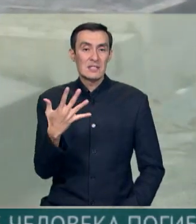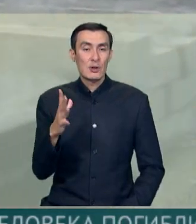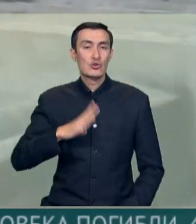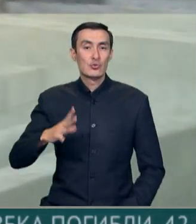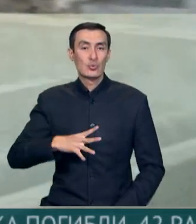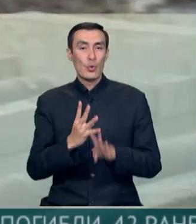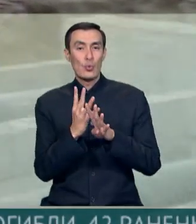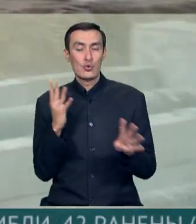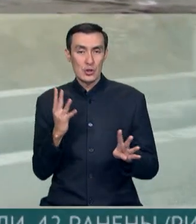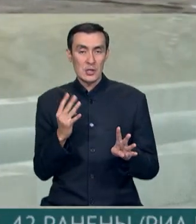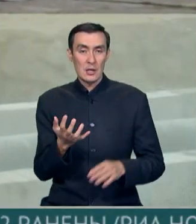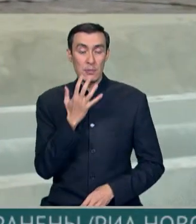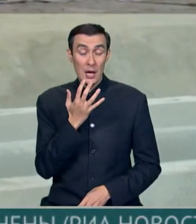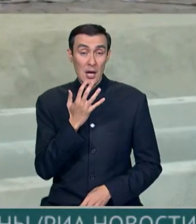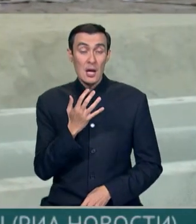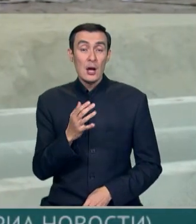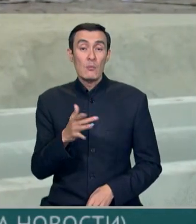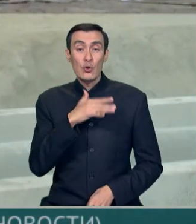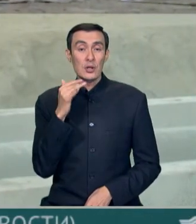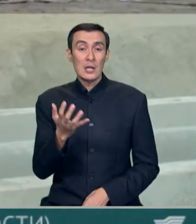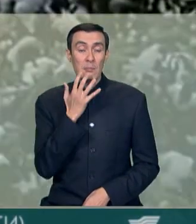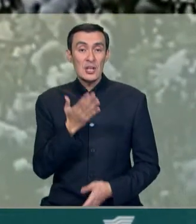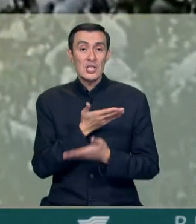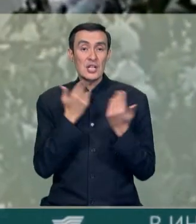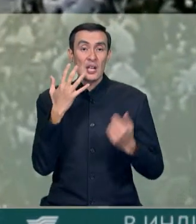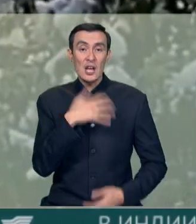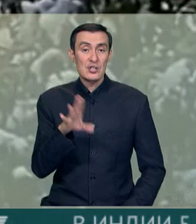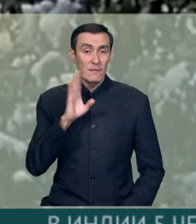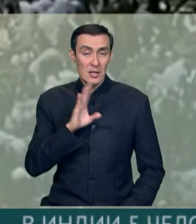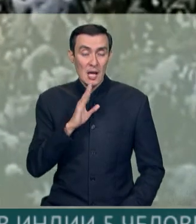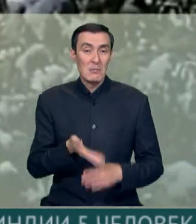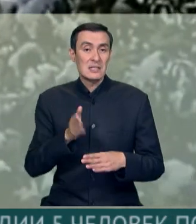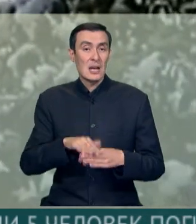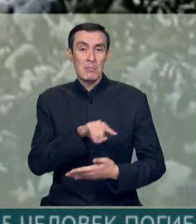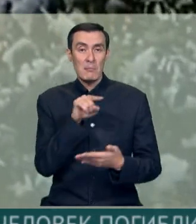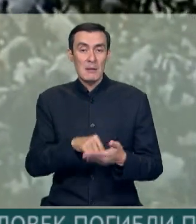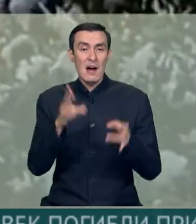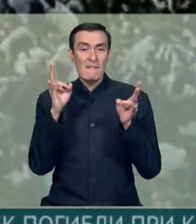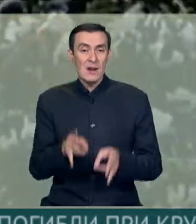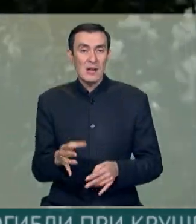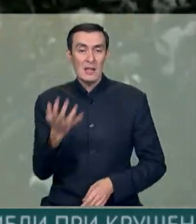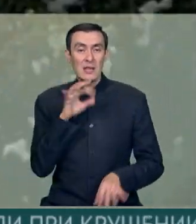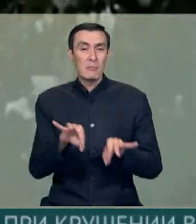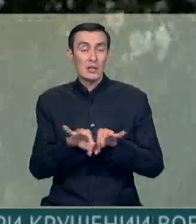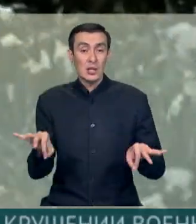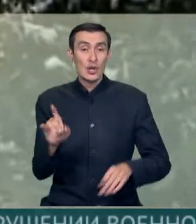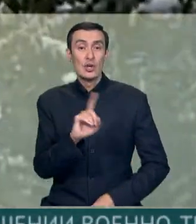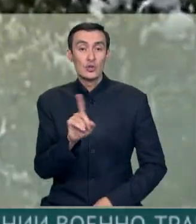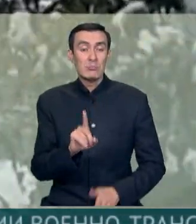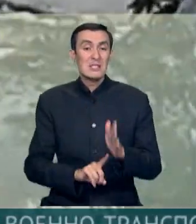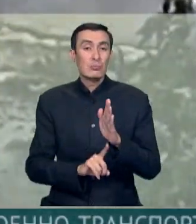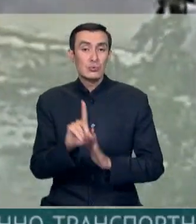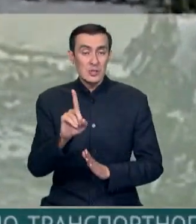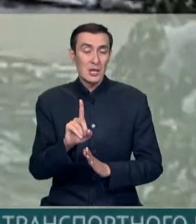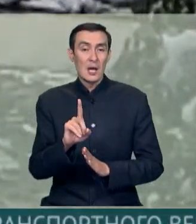своей очереди. У многих помимо отопления нет и горячей воды. Обострила проблему недавняя авария на теплотрассе. Для того, чтобы